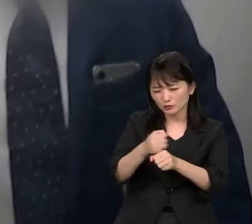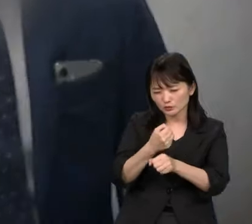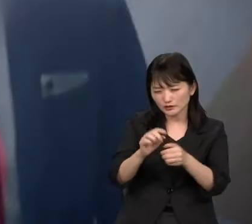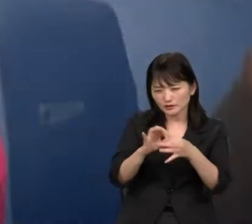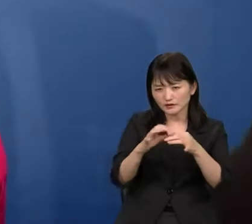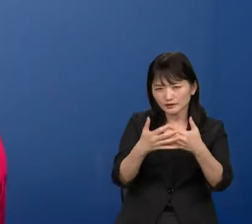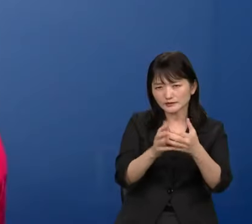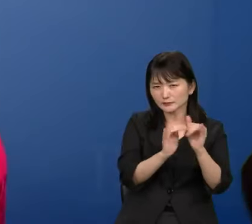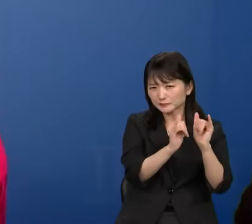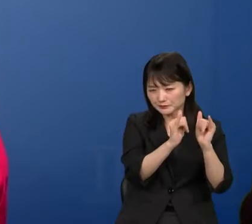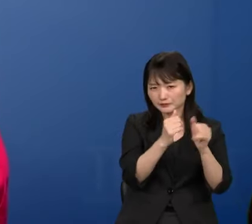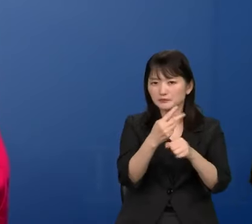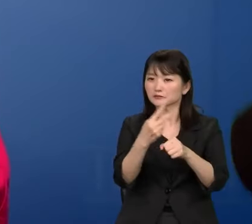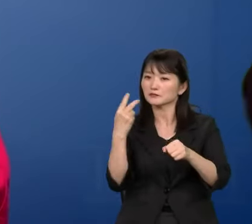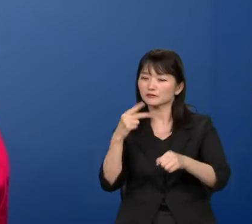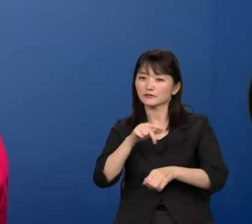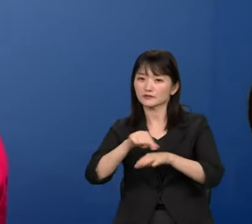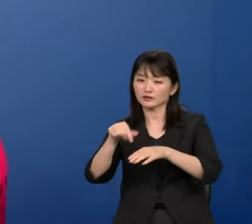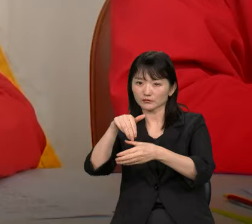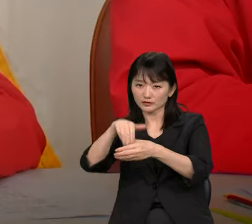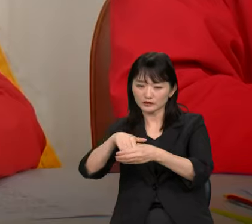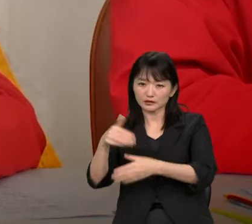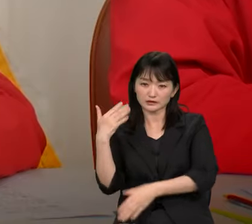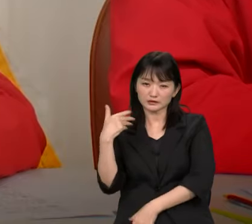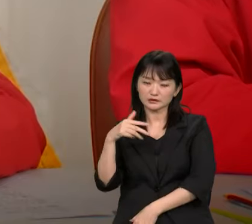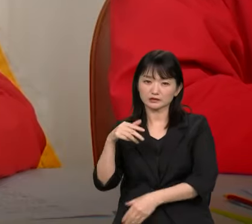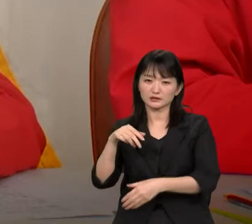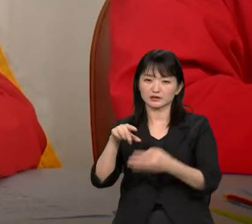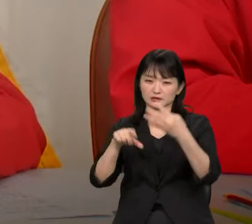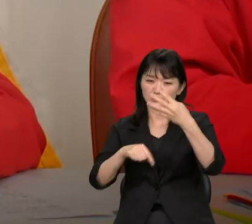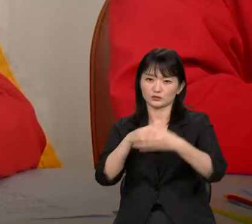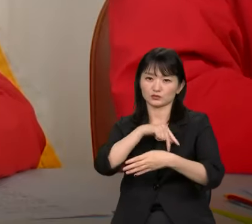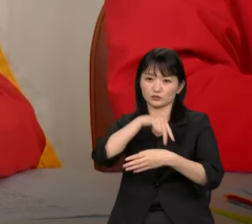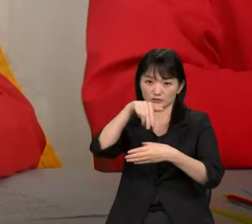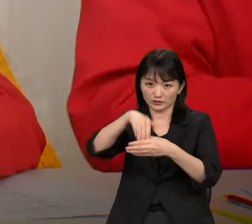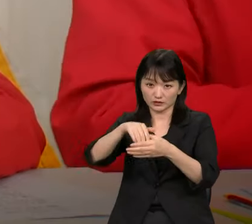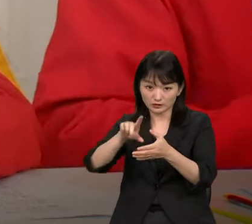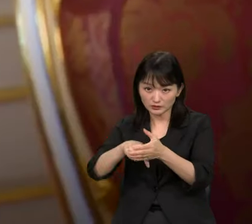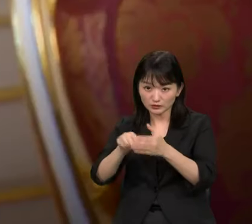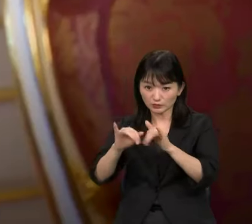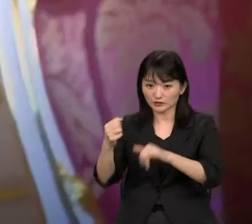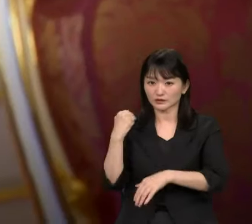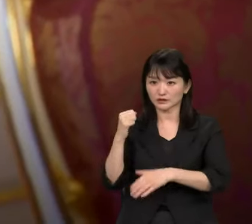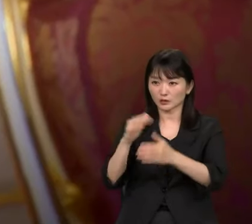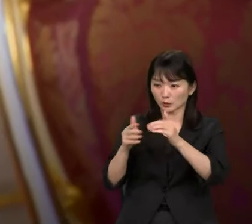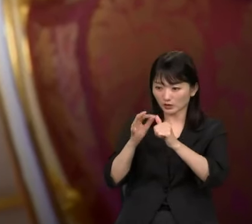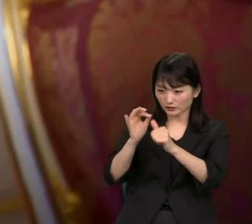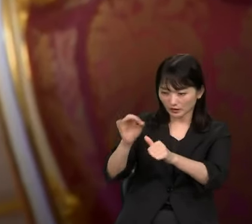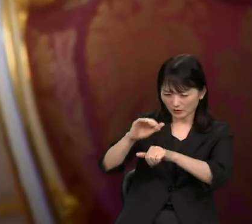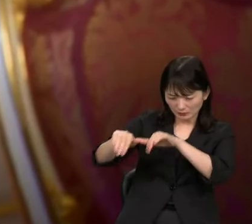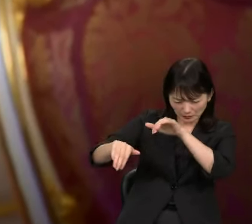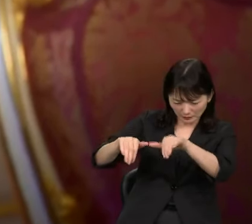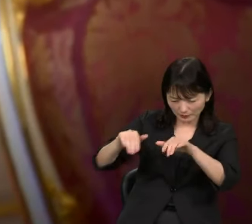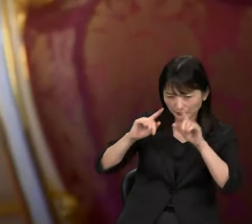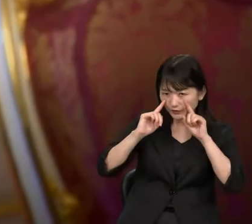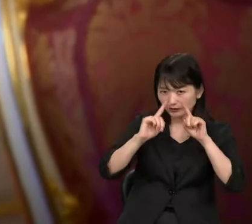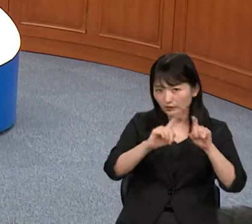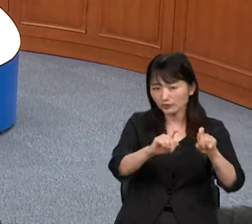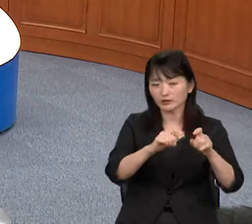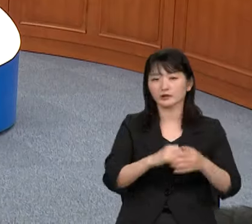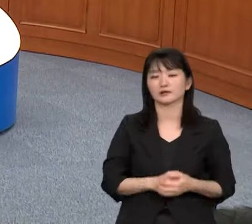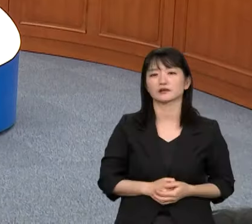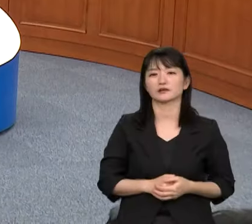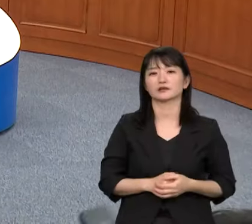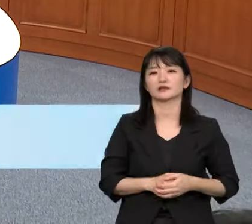2년 전 지방선거와 지난 4월 총선 당시 국민의힘 공천에 개입하려 했던 의혹에 주목하고 있습니다. 다음